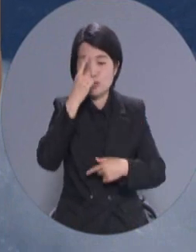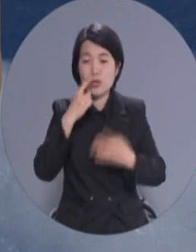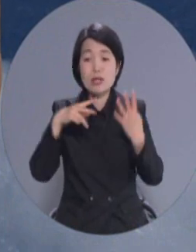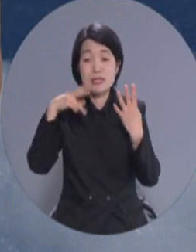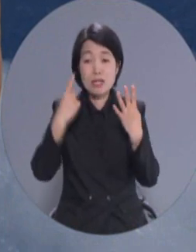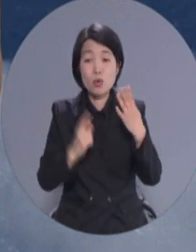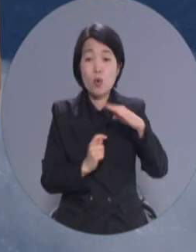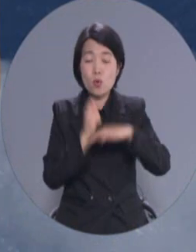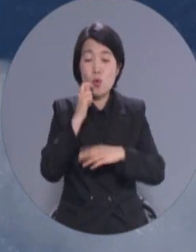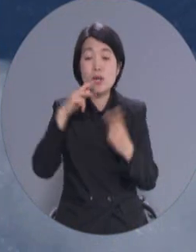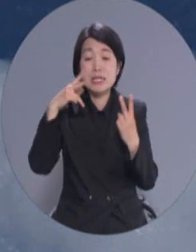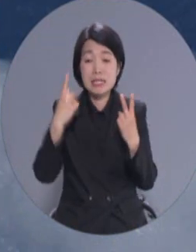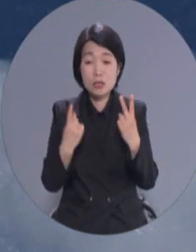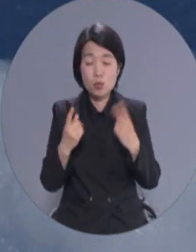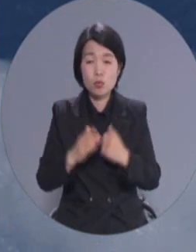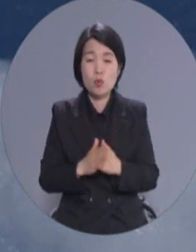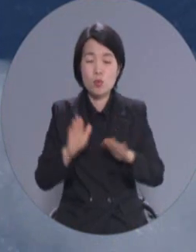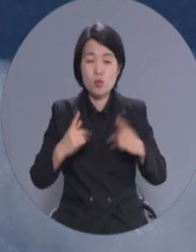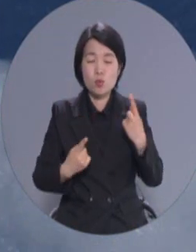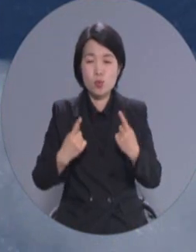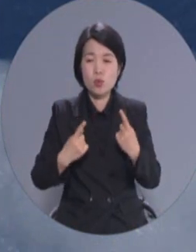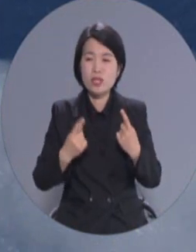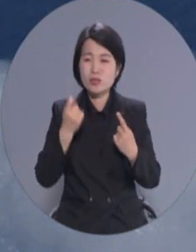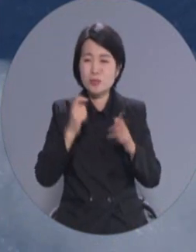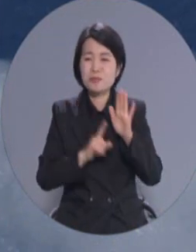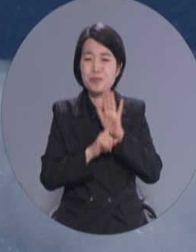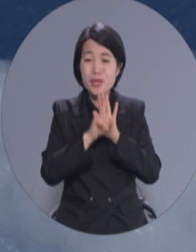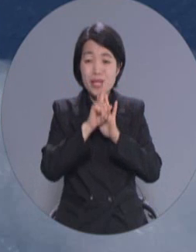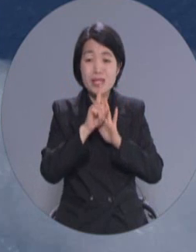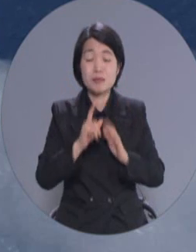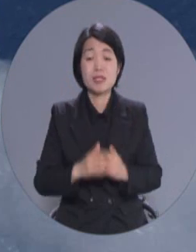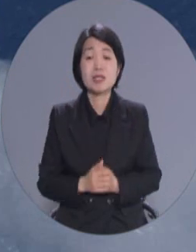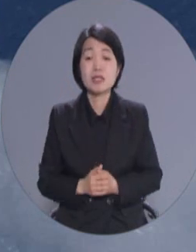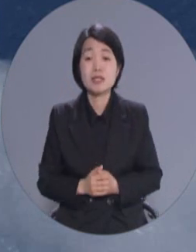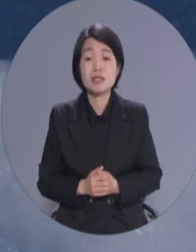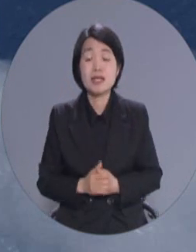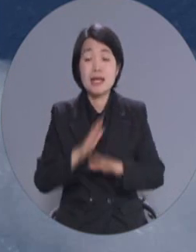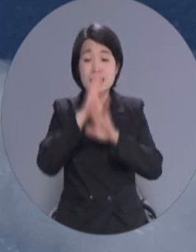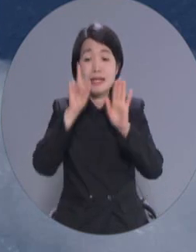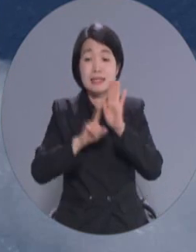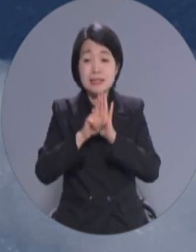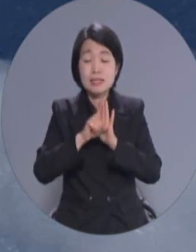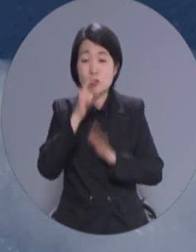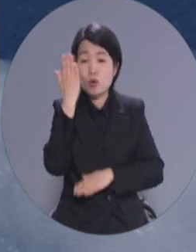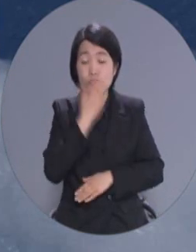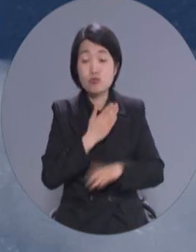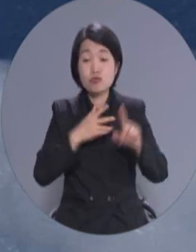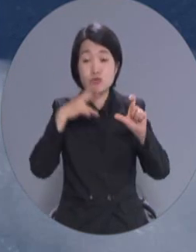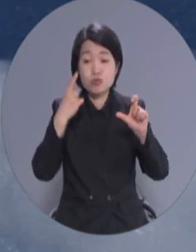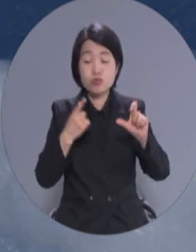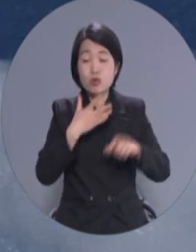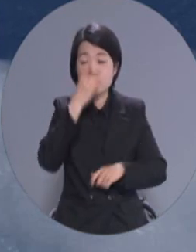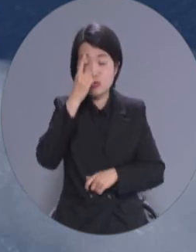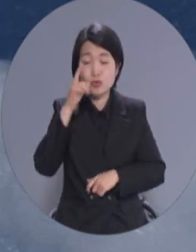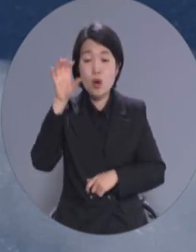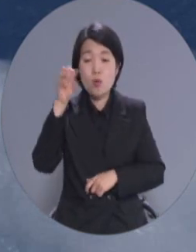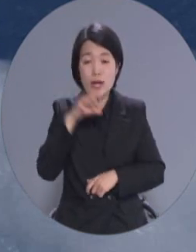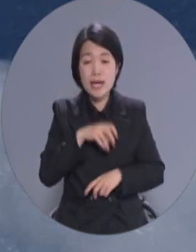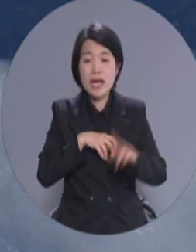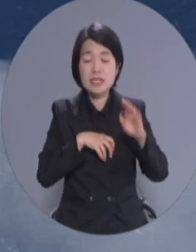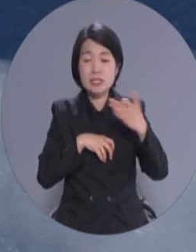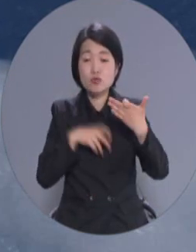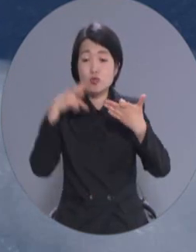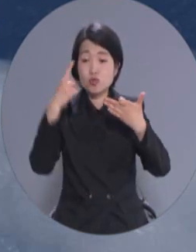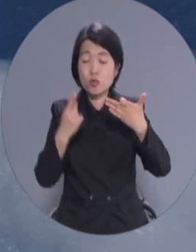4도, 고흥은 2도로 오늘보다는 조금 오르겠습니다. 한낮 기온은 여수가 15도, 순천, 광양